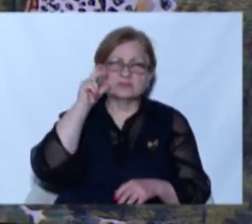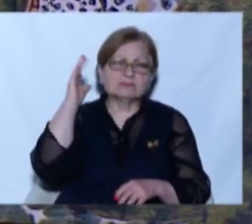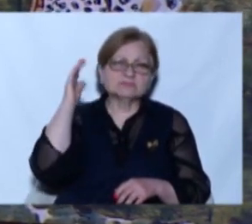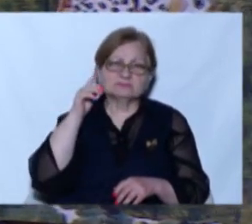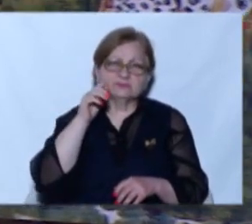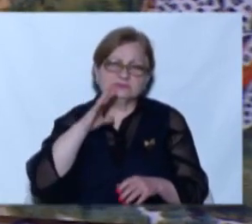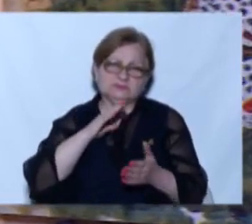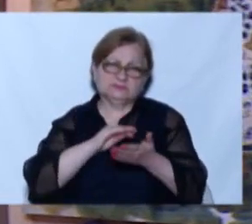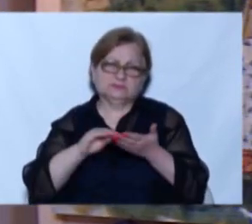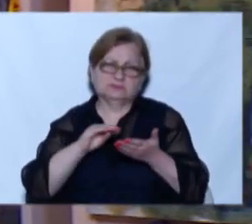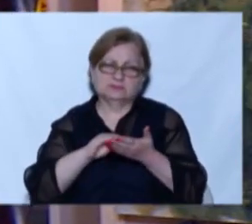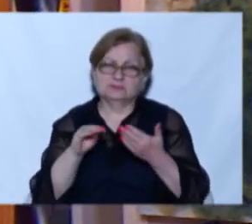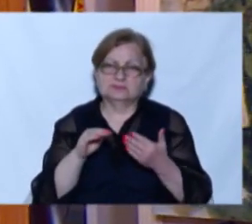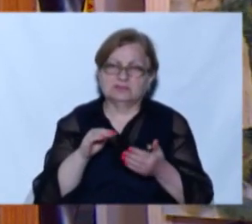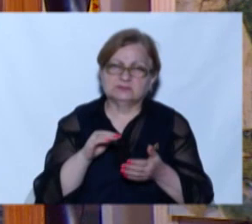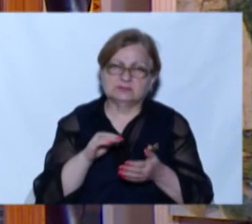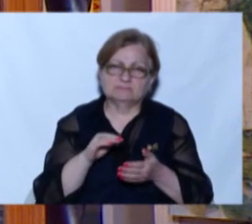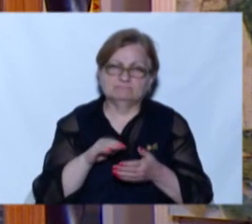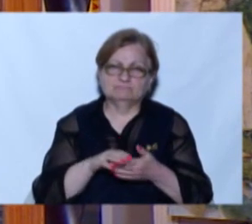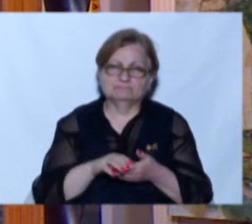დაწერა. თუმცა